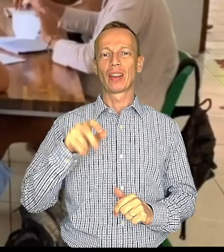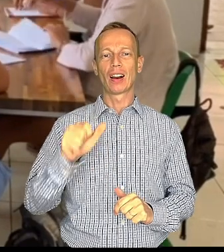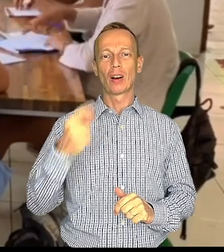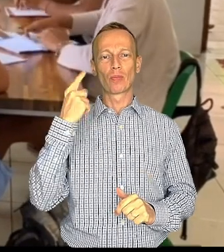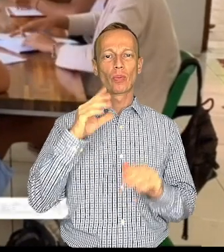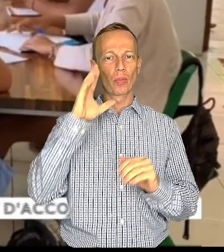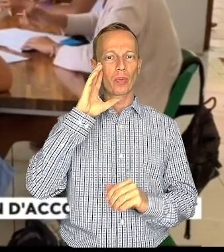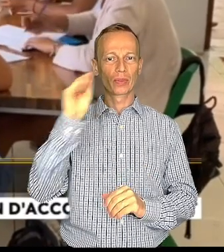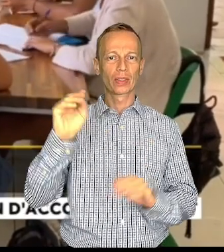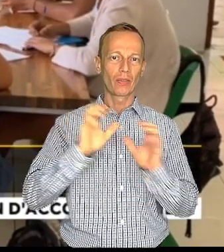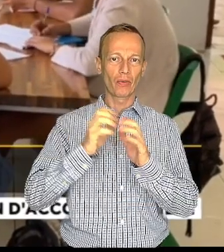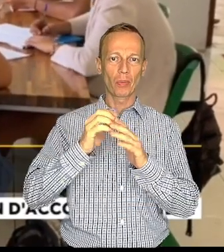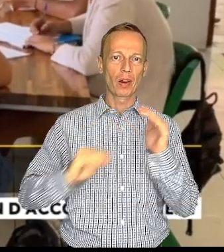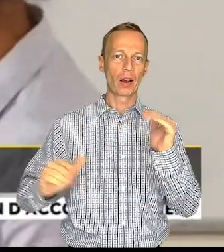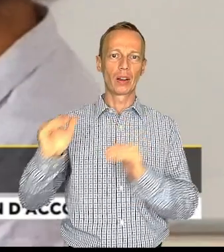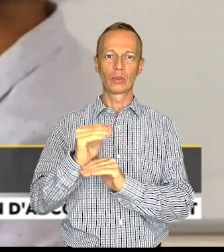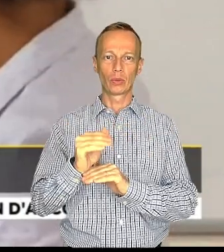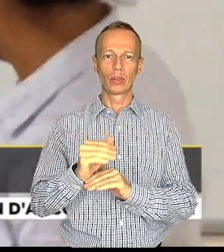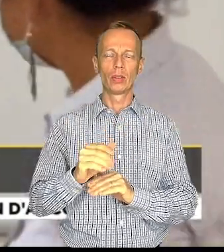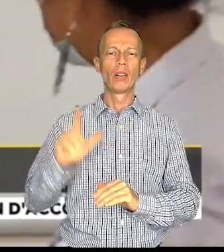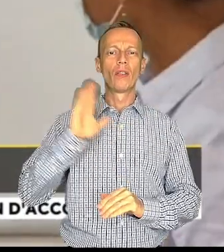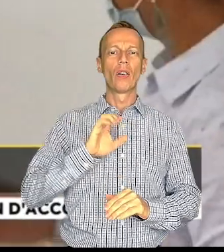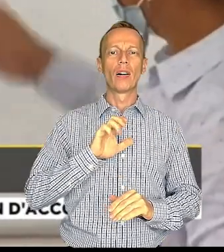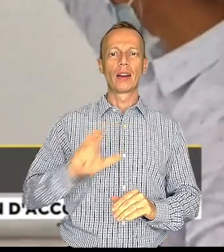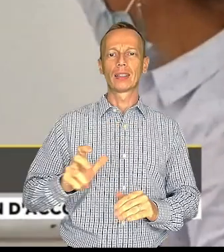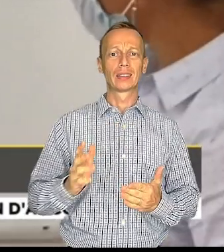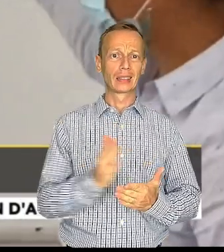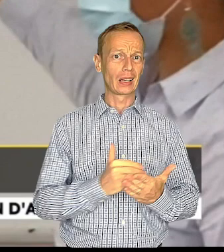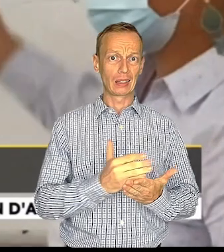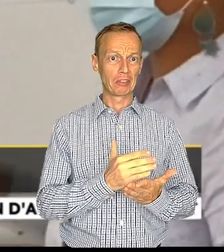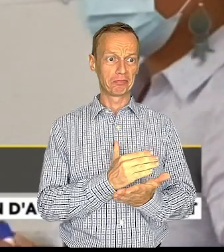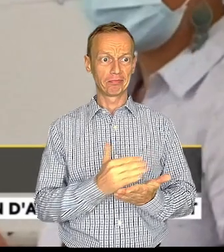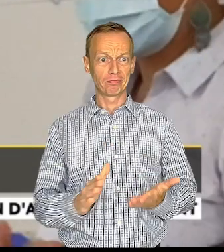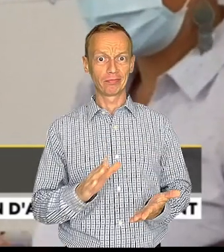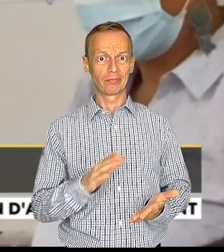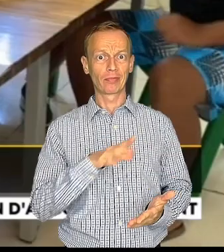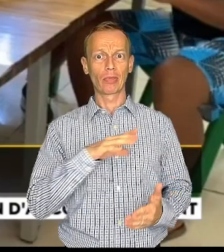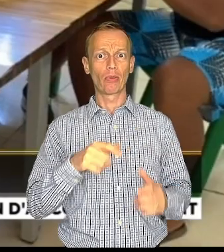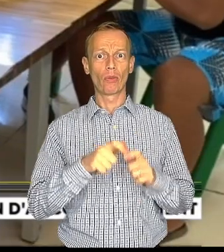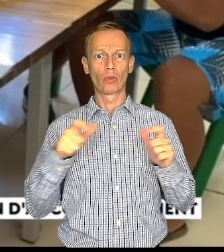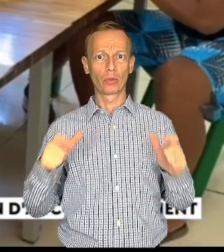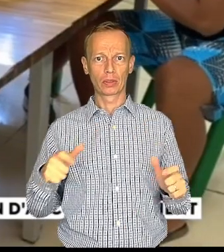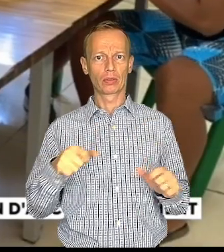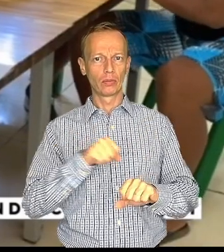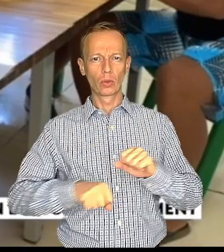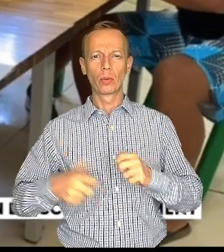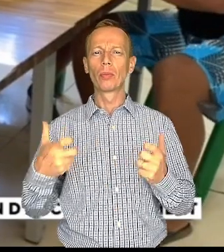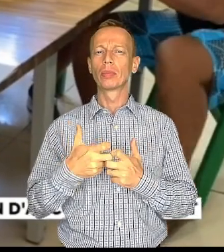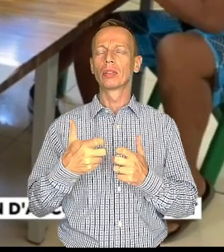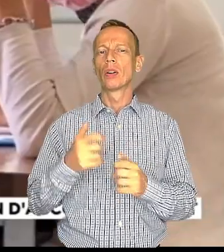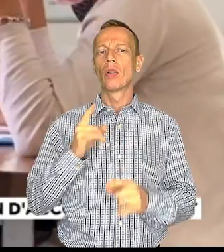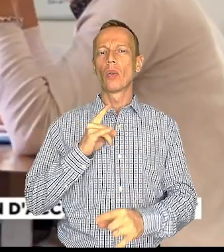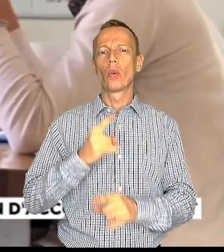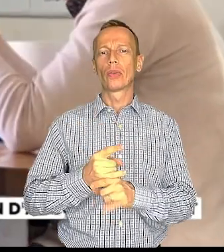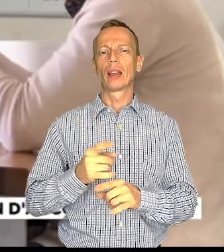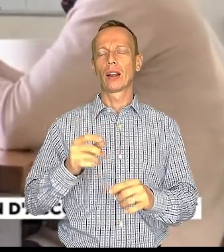adultes en partenariat avec le CEFI, prend en charge les anciens salariés ayant été licenciés par leurs entreprises. A l'image